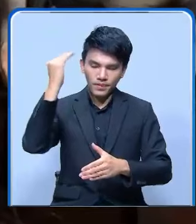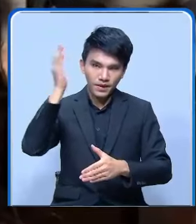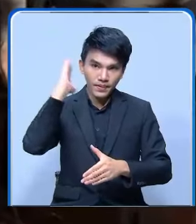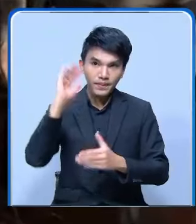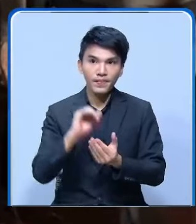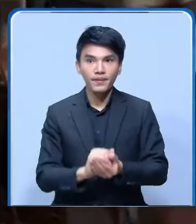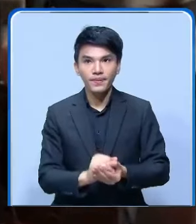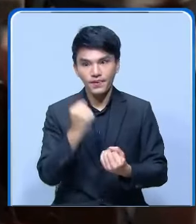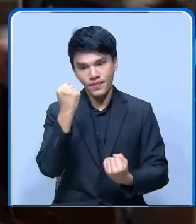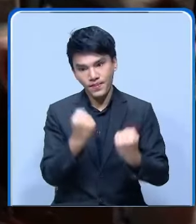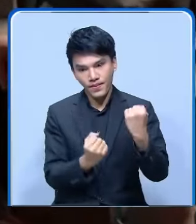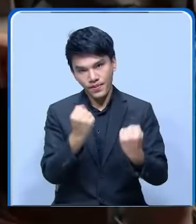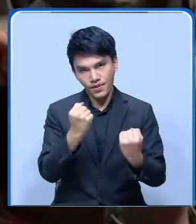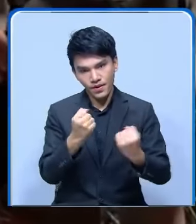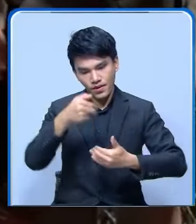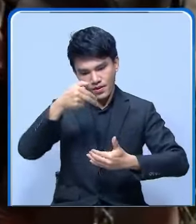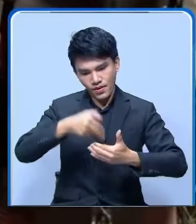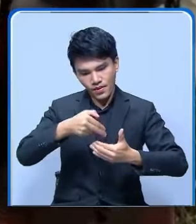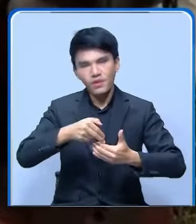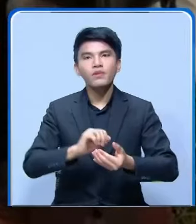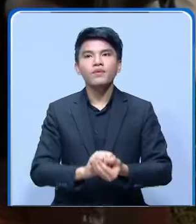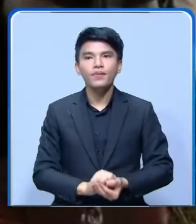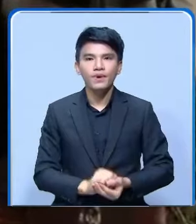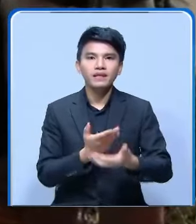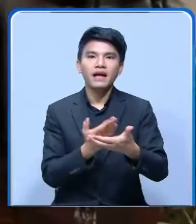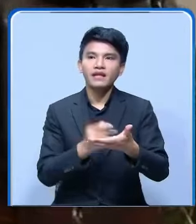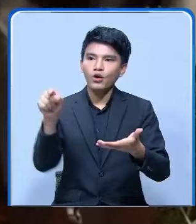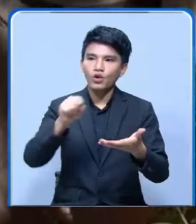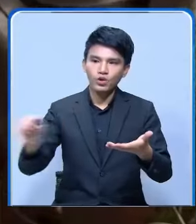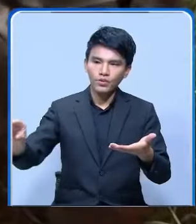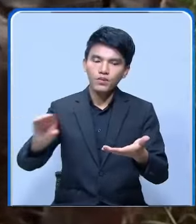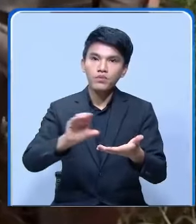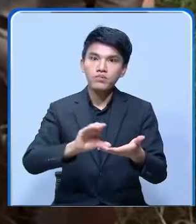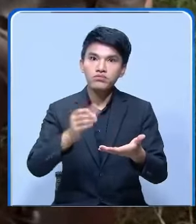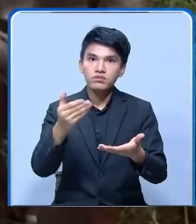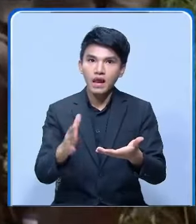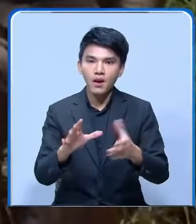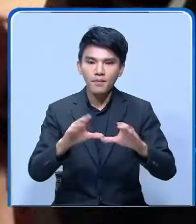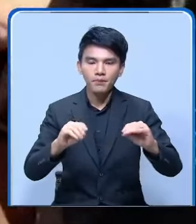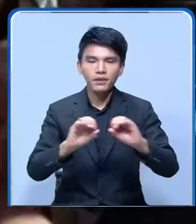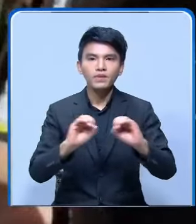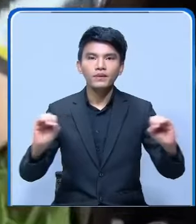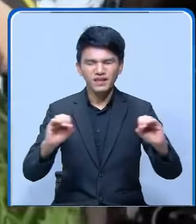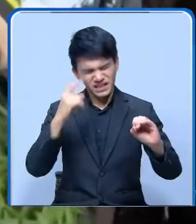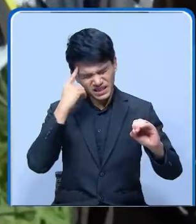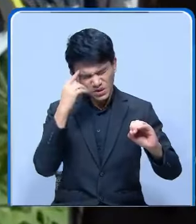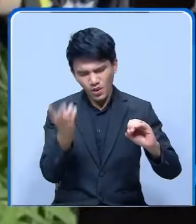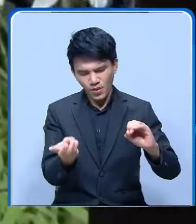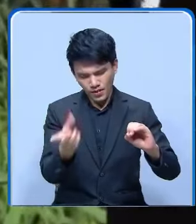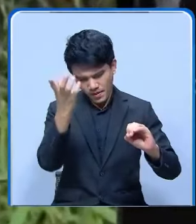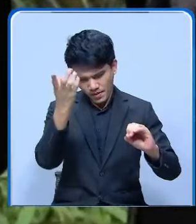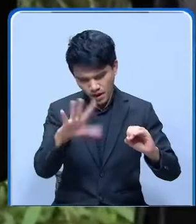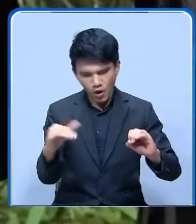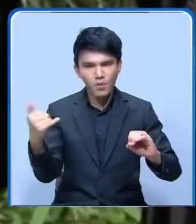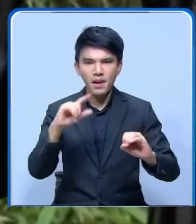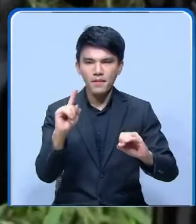ขับรถมาจอดนะคะที่ปั๊มน้ำมันแล้วก็ลงไปกดเงินที่ตู้ ATM โดยไม่ได้ดับเครื่องไงก็กะว่าไปแป๊บเดียวเดี๋ยวจะกลับขึ้นม